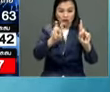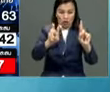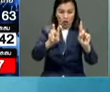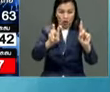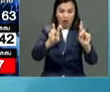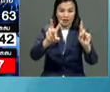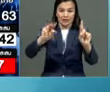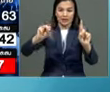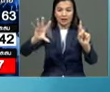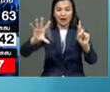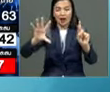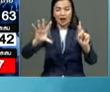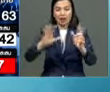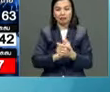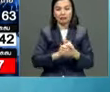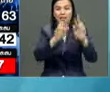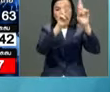6235